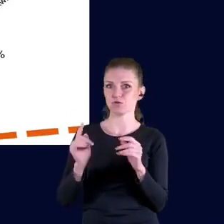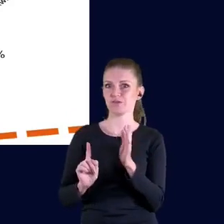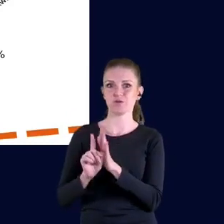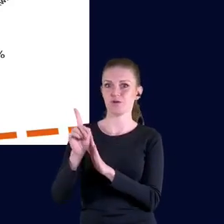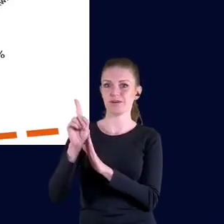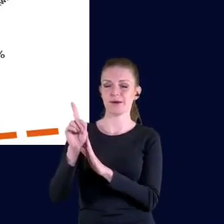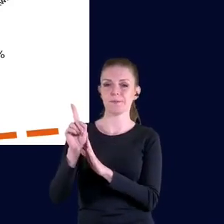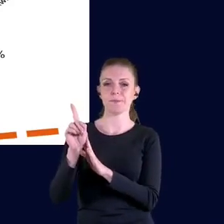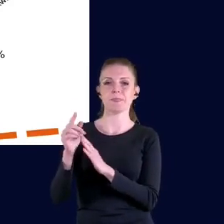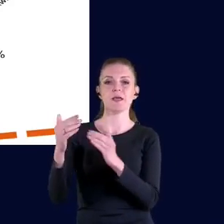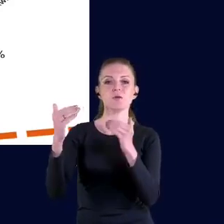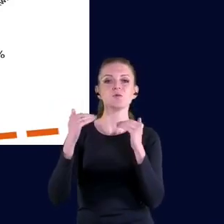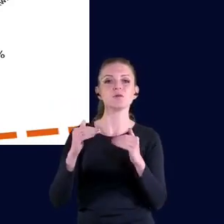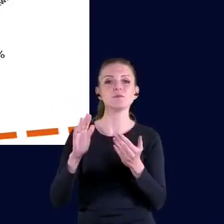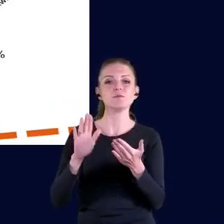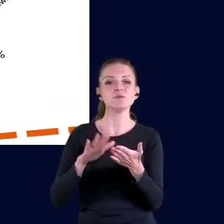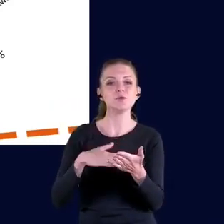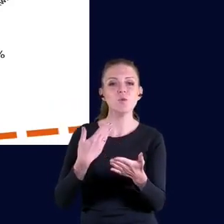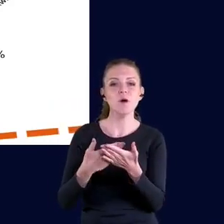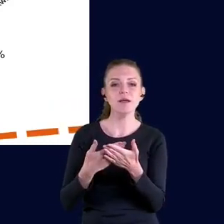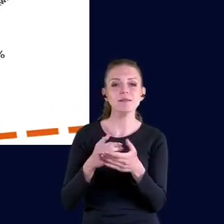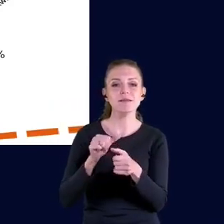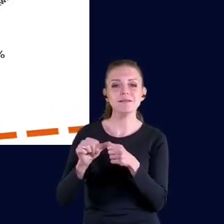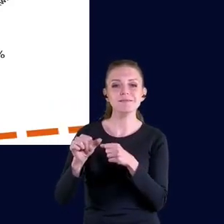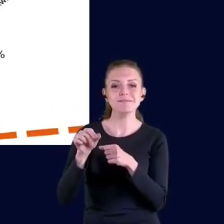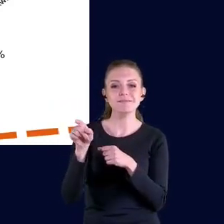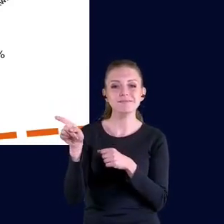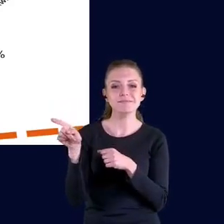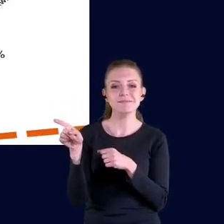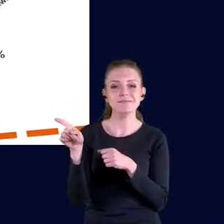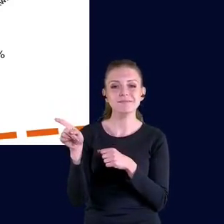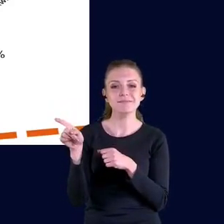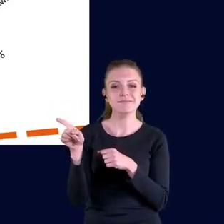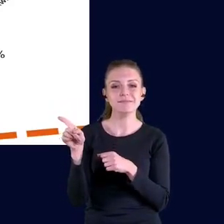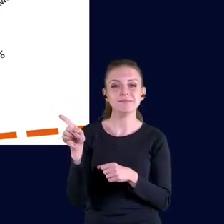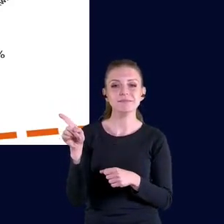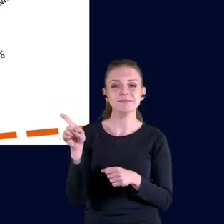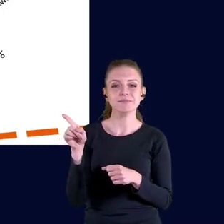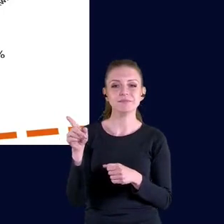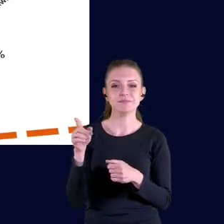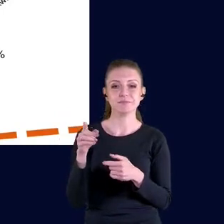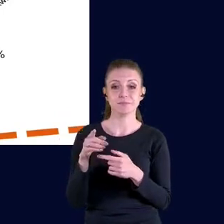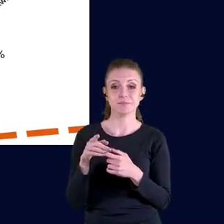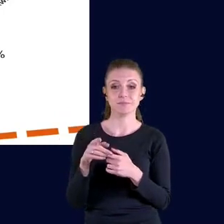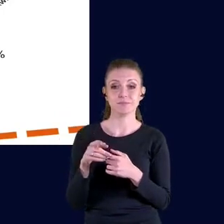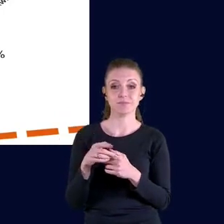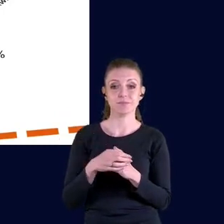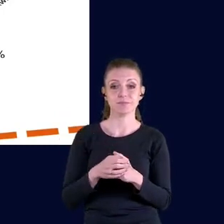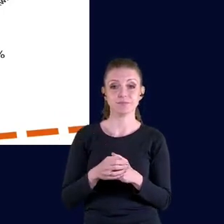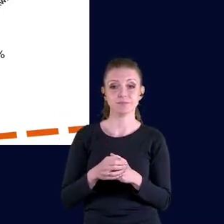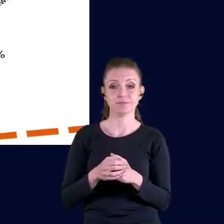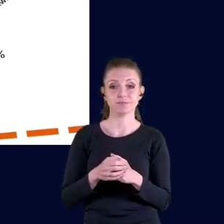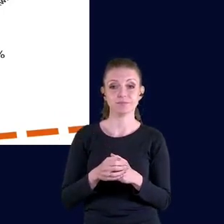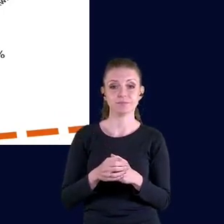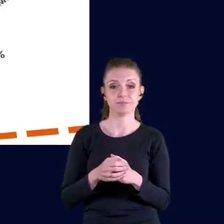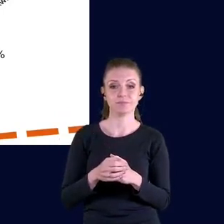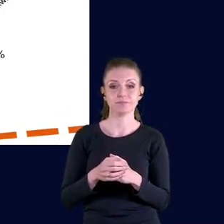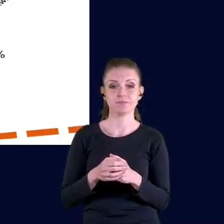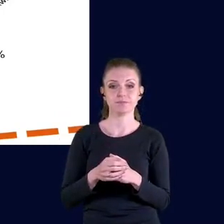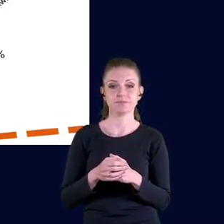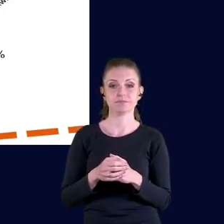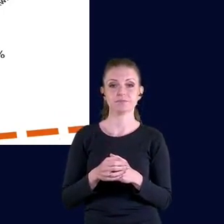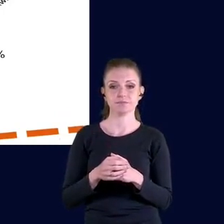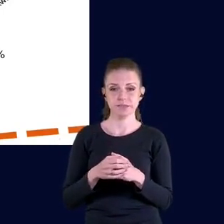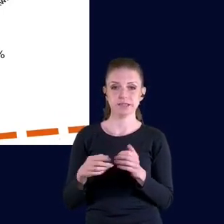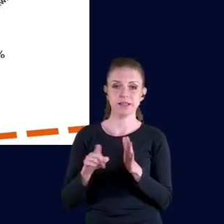przykład podany takiego wskaźnika jest naszej dlaczego tak piosenki